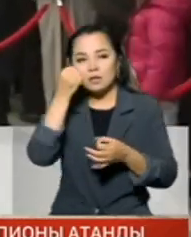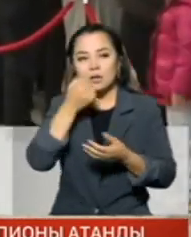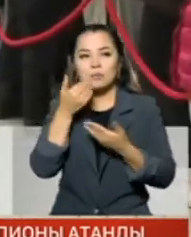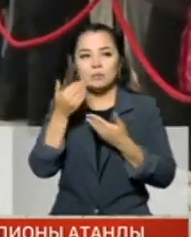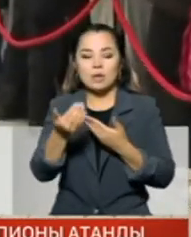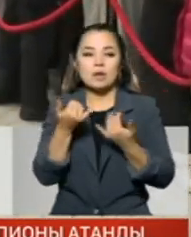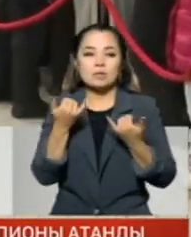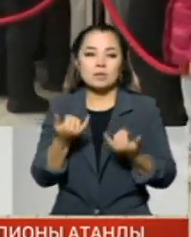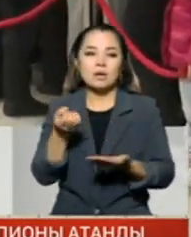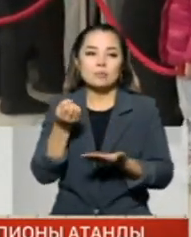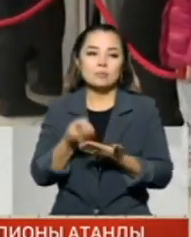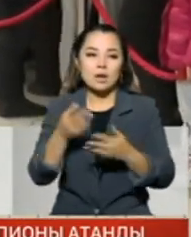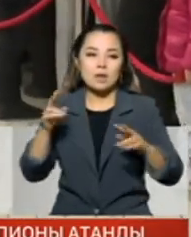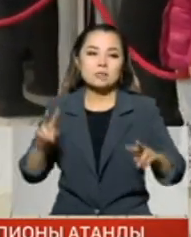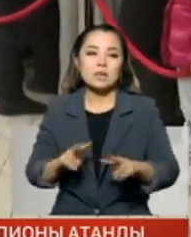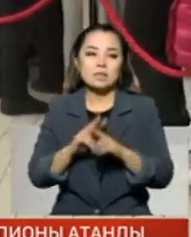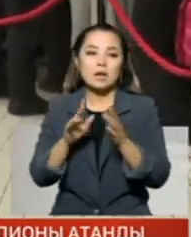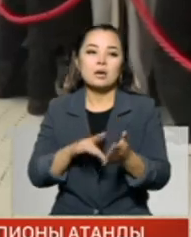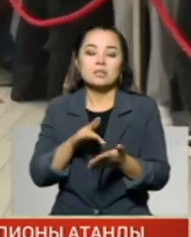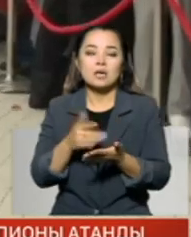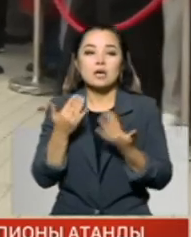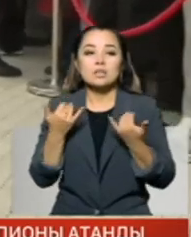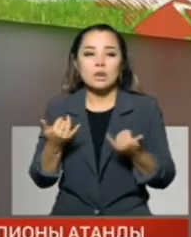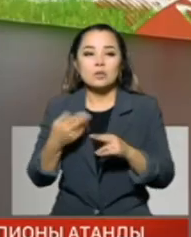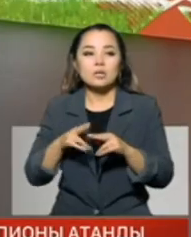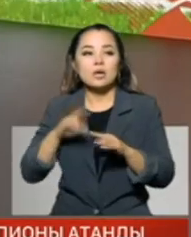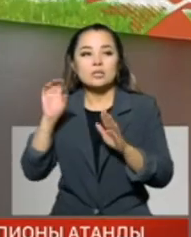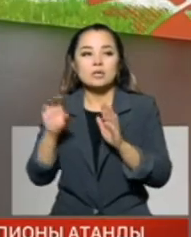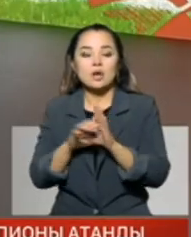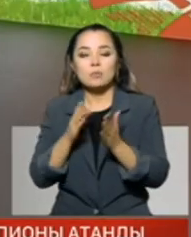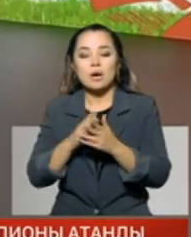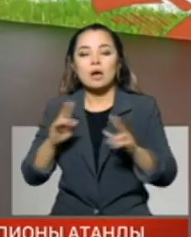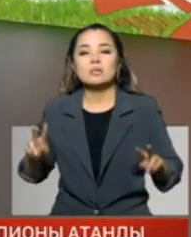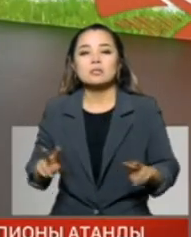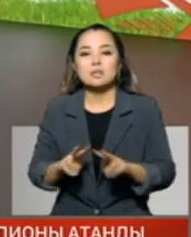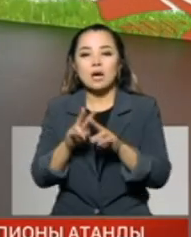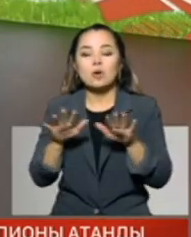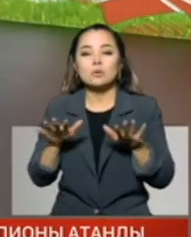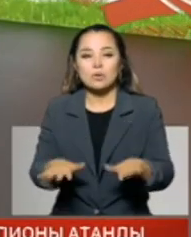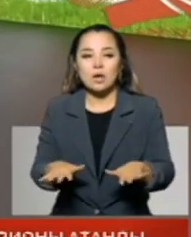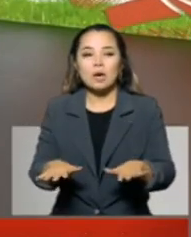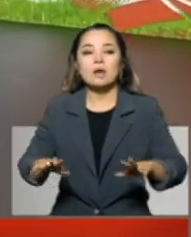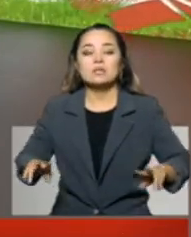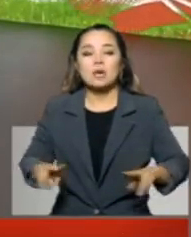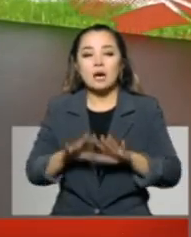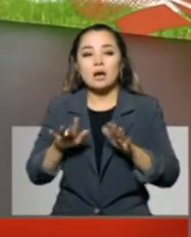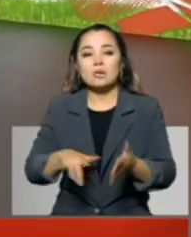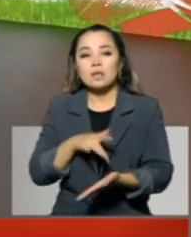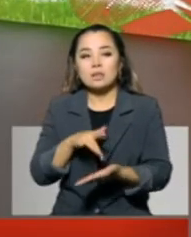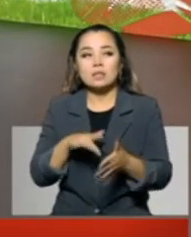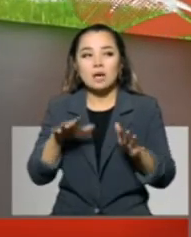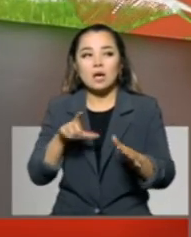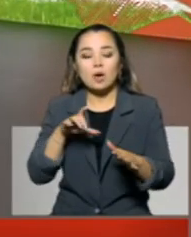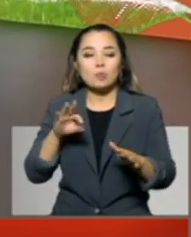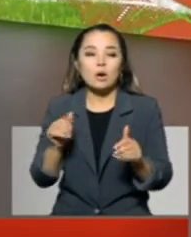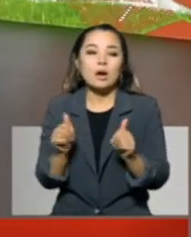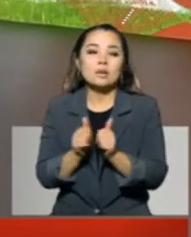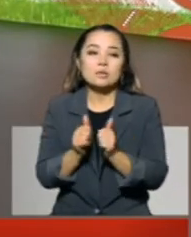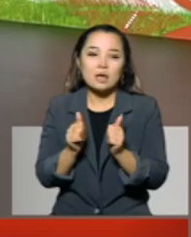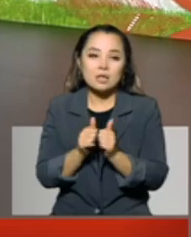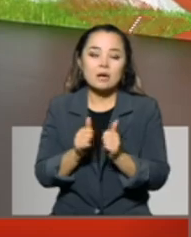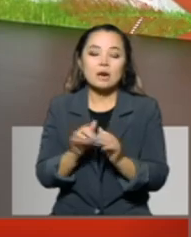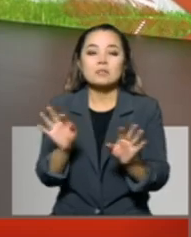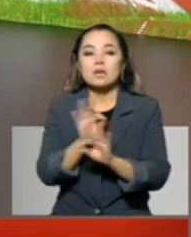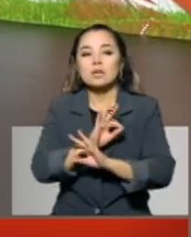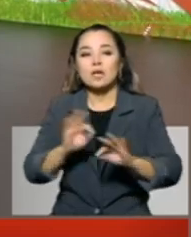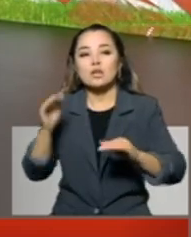Міне қымбатты астаналықтар, өздеріңіз жаңа ғана естідіңіздер. Астана төрінде, елордада, экспо маңында